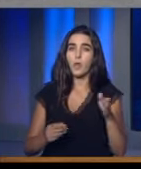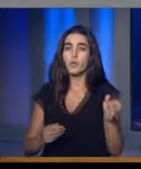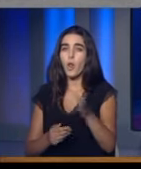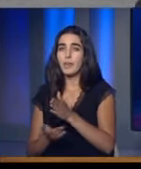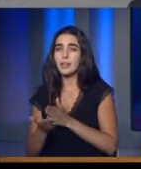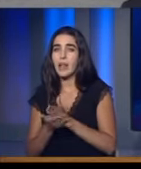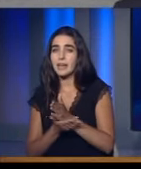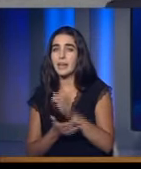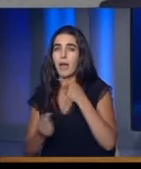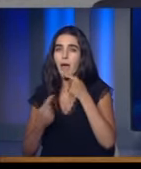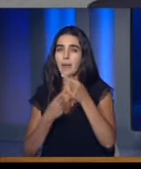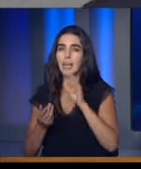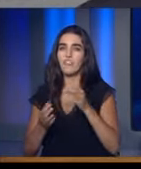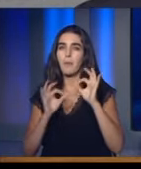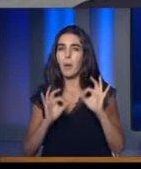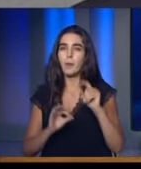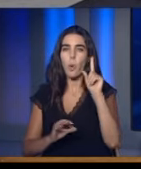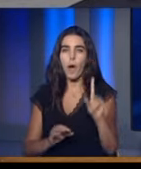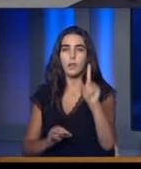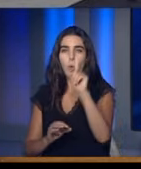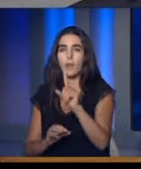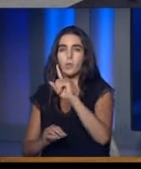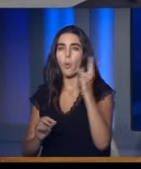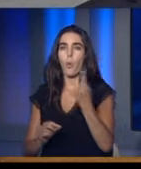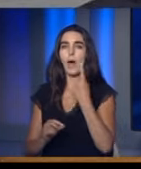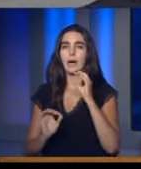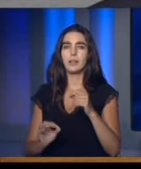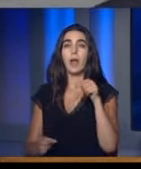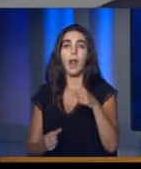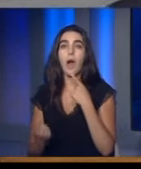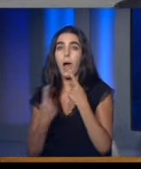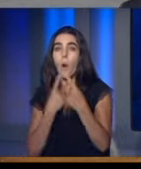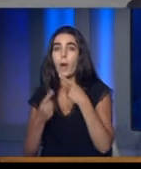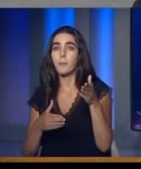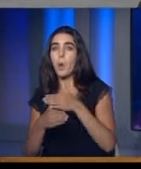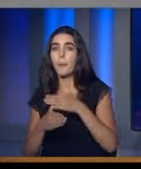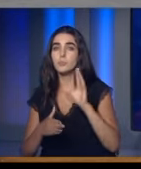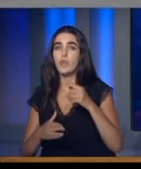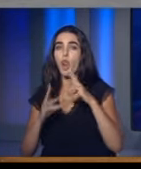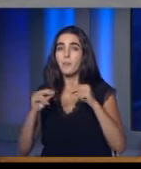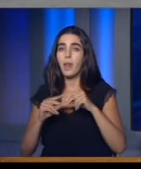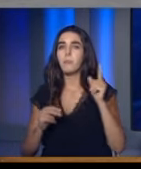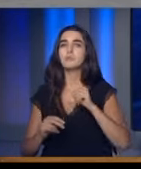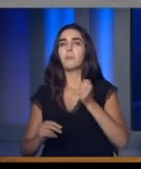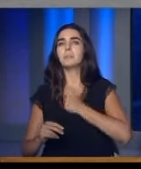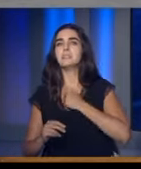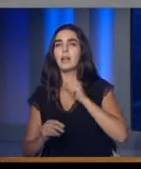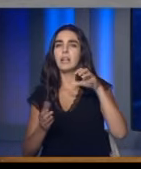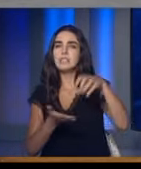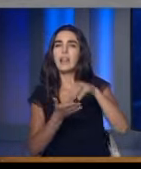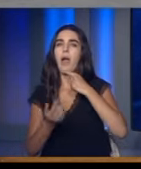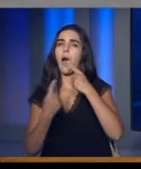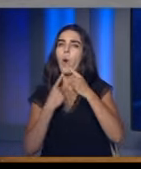وترميم أيضا الوحدة الوطنية بين اللبنانيين، ولهذين الأمرين معبر واحد وحيد هو الحوار بين